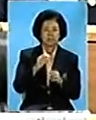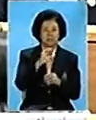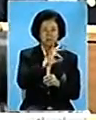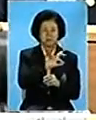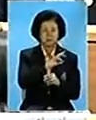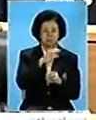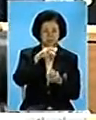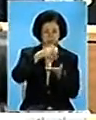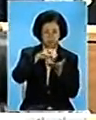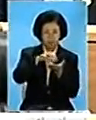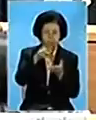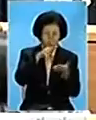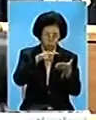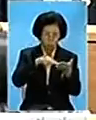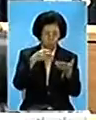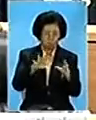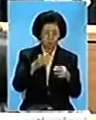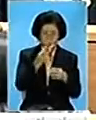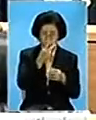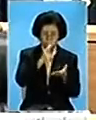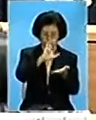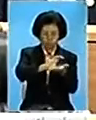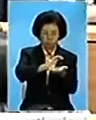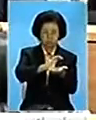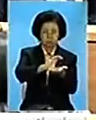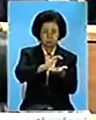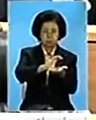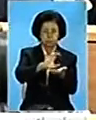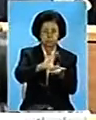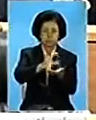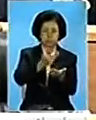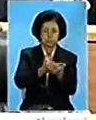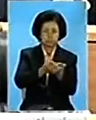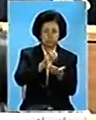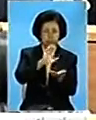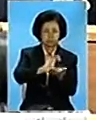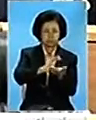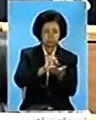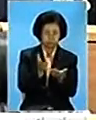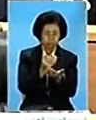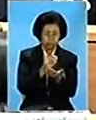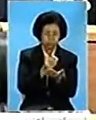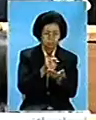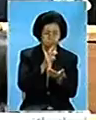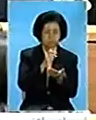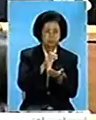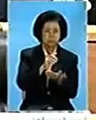นะครับแต่พอมาดูงบประมาณของท่านนะครับท่านดูงบประมาณหน้านี้นะครับร้อยหน้